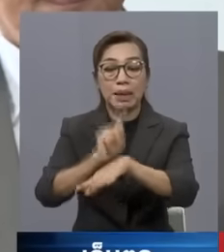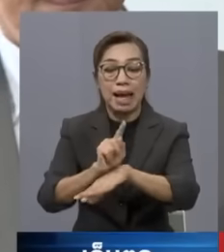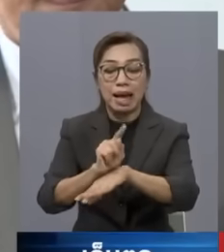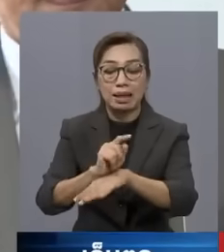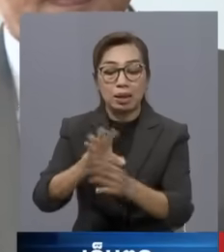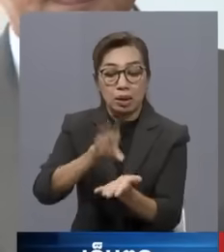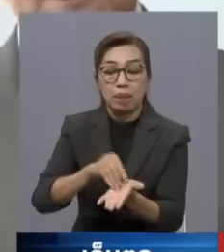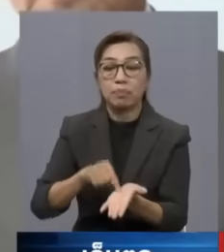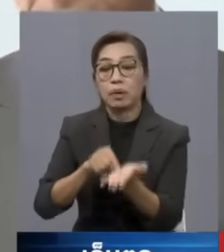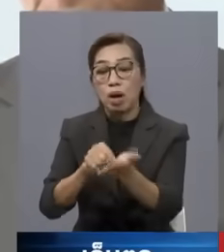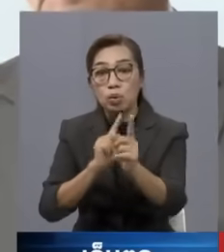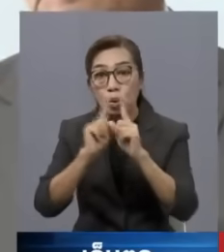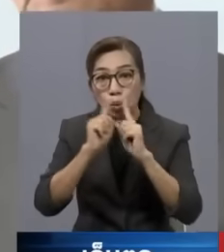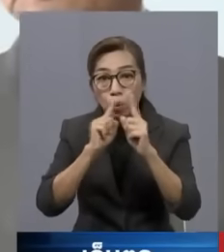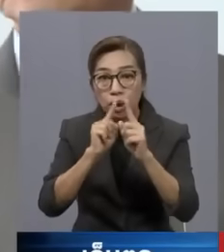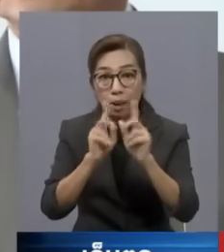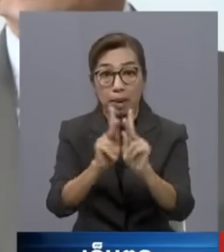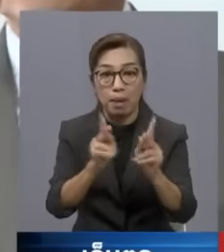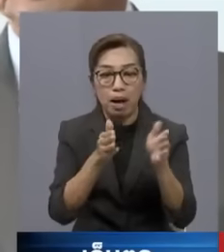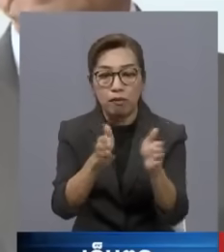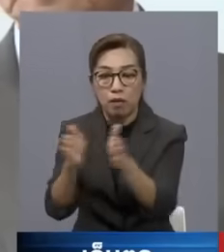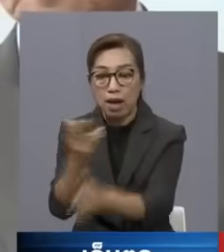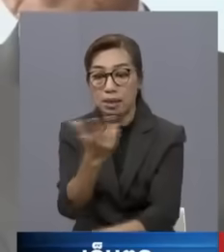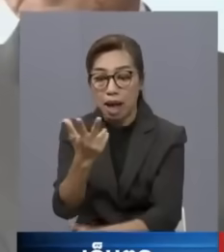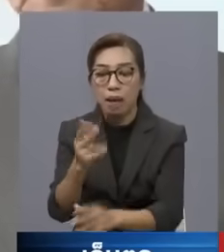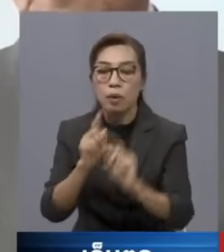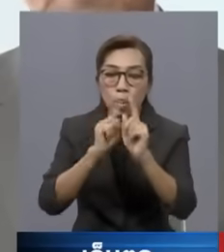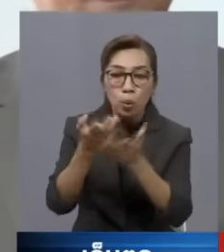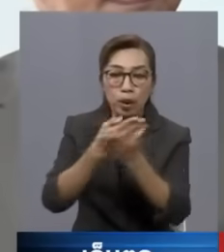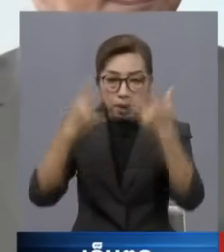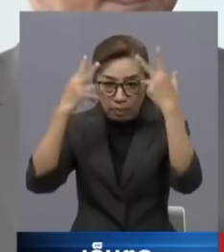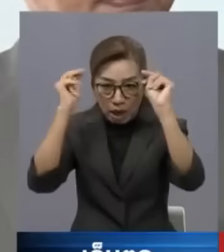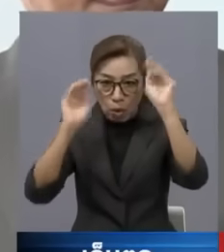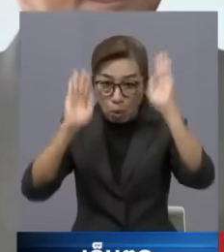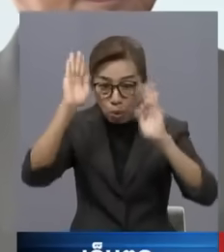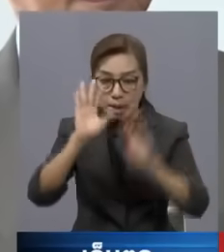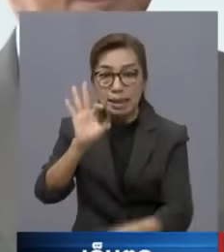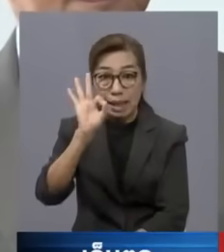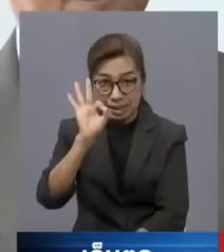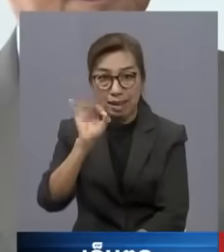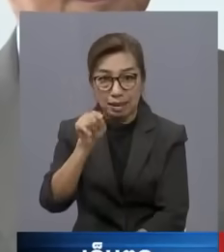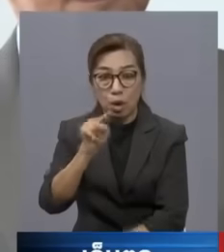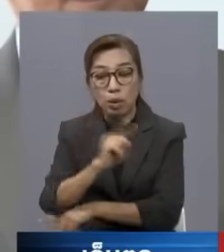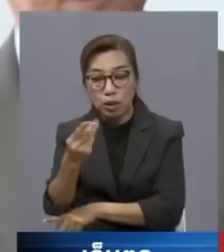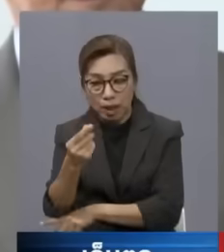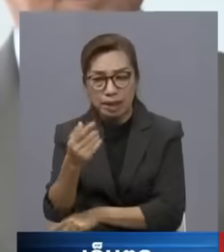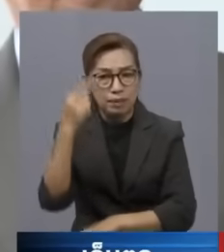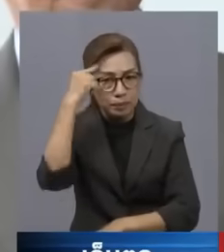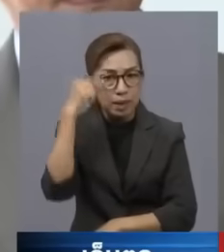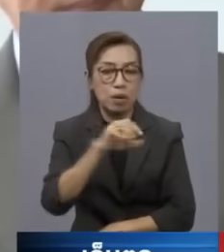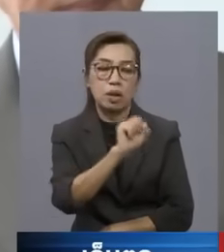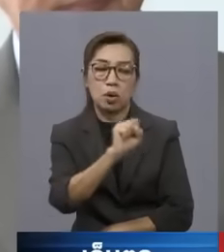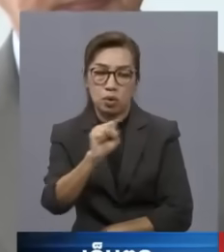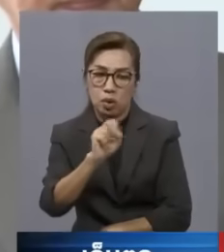ฝ่ายเกี่ยวกับวันประชุมเพื่อโหวตนายกโดยเบื้องต้นเป็นไปตามที่ตนให้สัมภาษณ์คือจะเชิญสมาชิกรัฐสภามาประชุมกัน